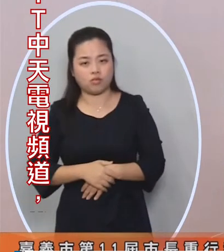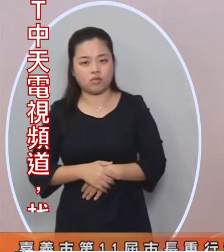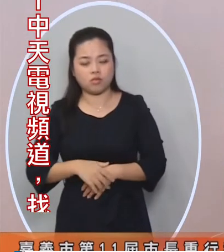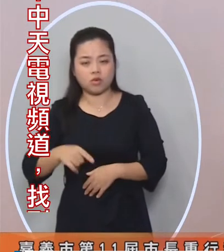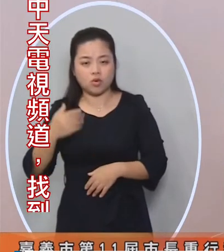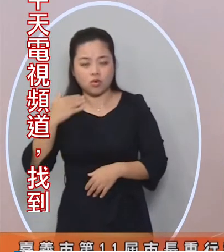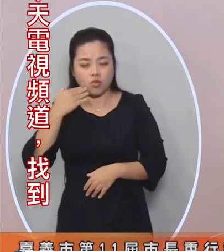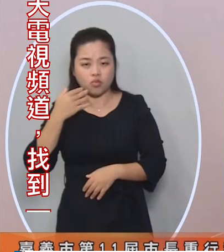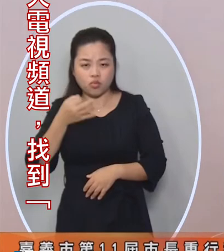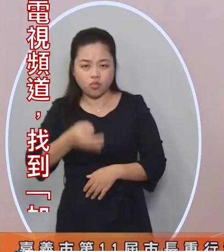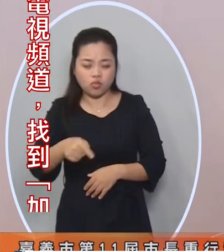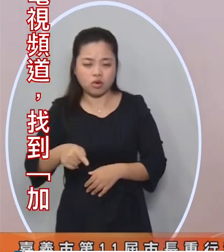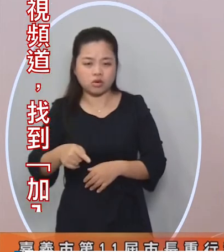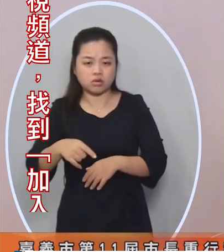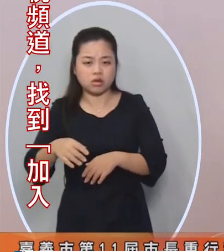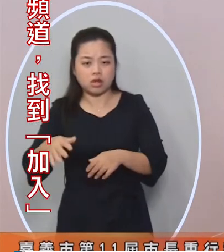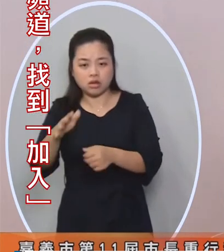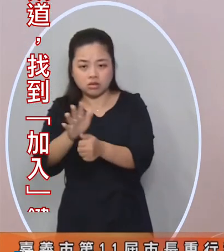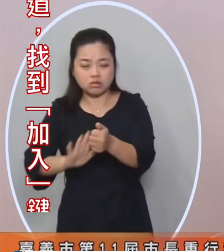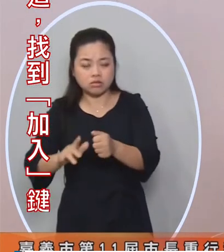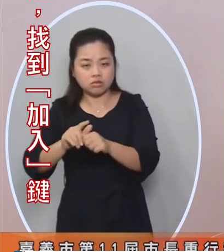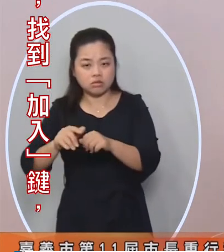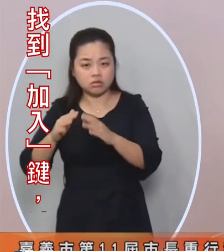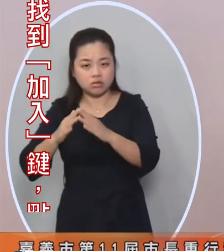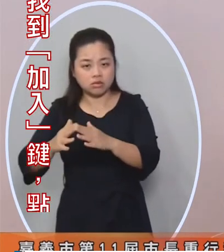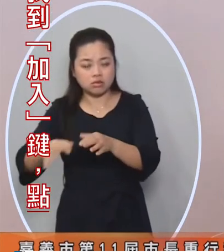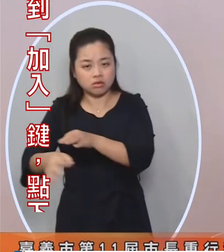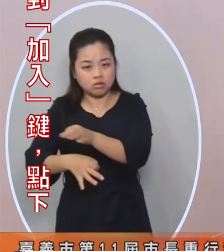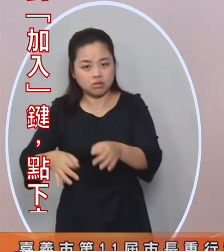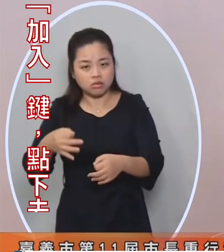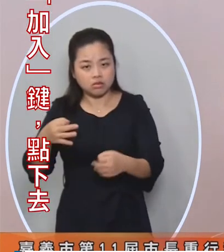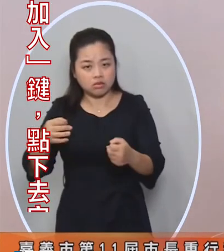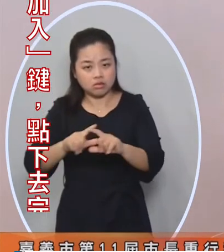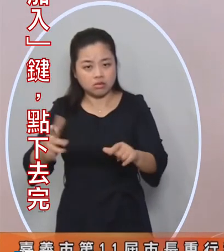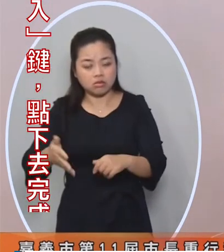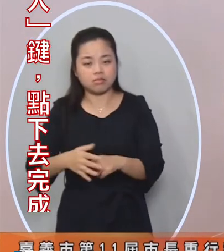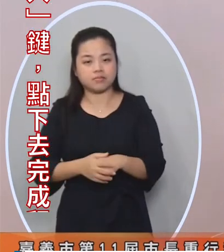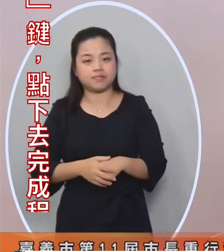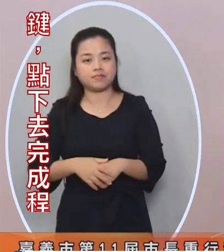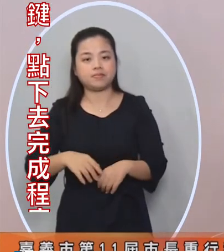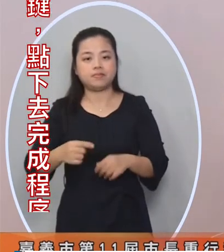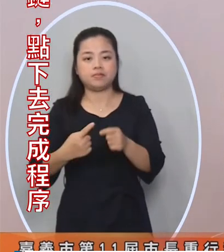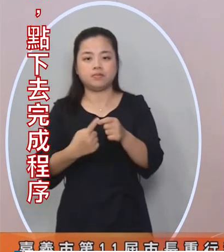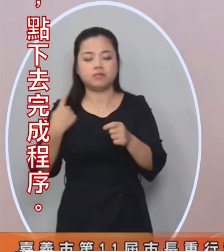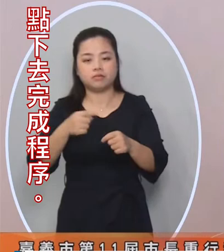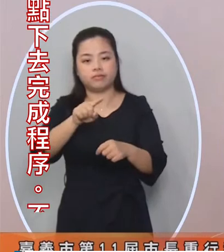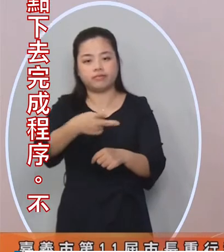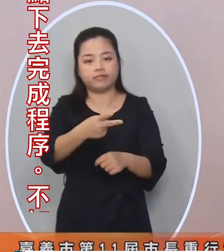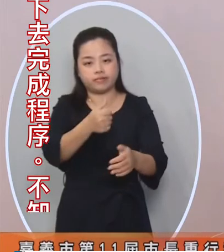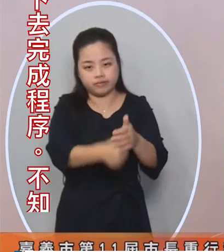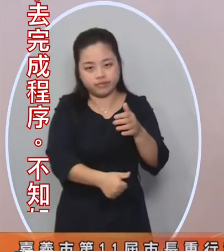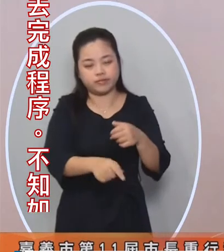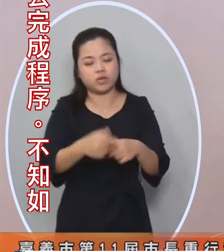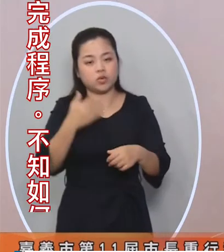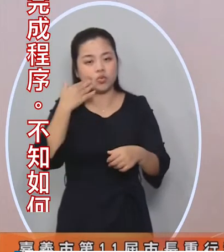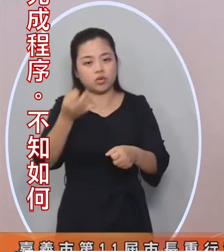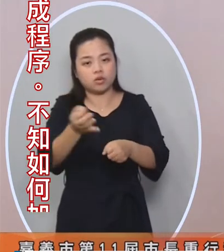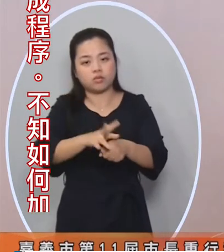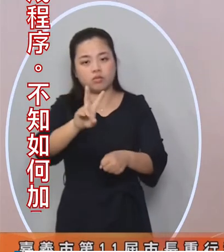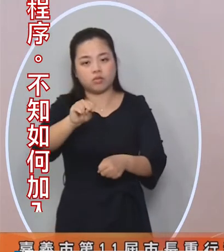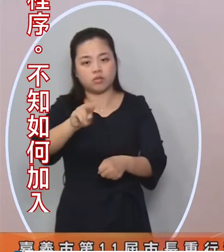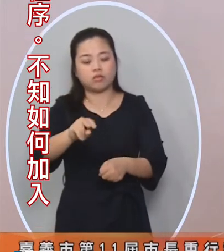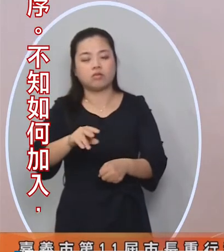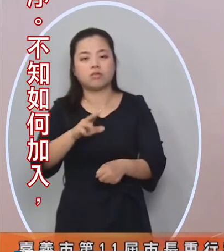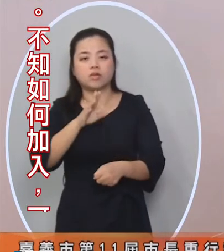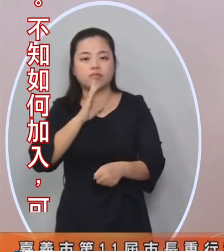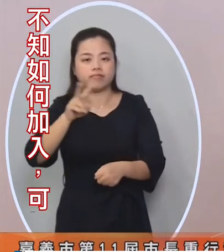严重吗？我跟大家报告，去年嘉义市的新生儿总共只有1,200位，如果补助20,000元，